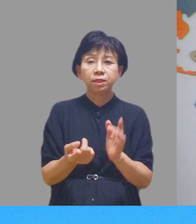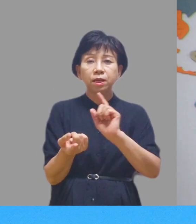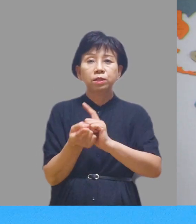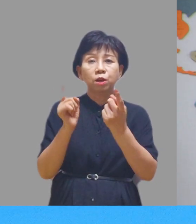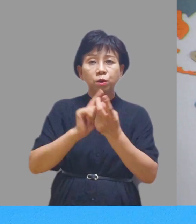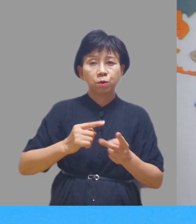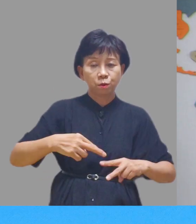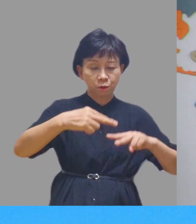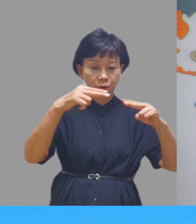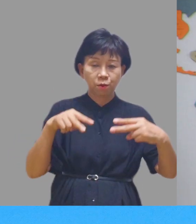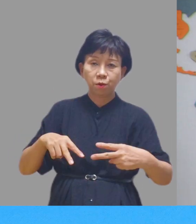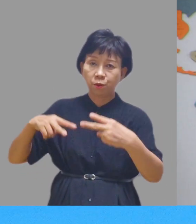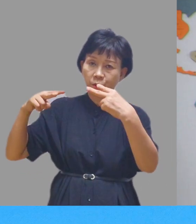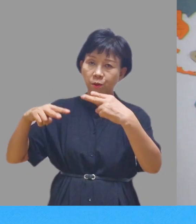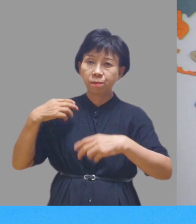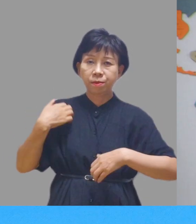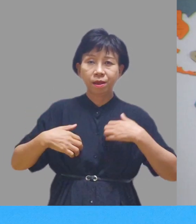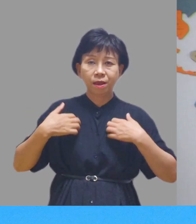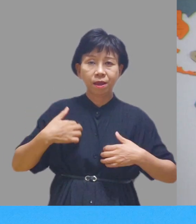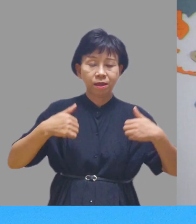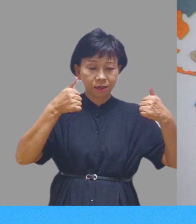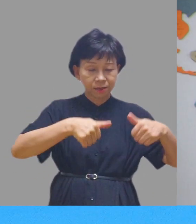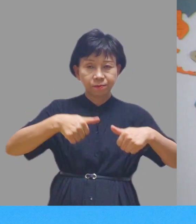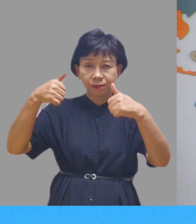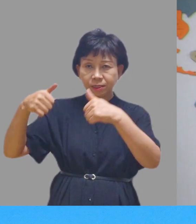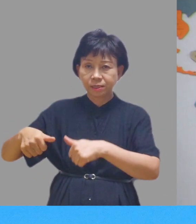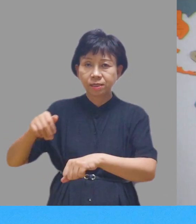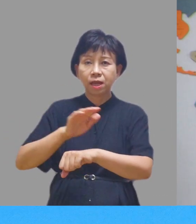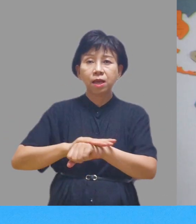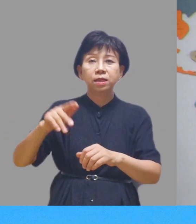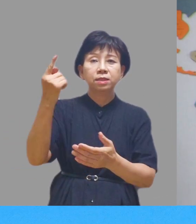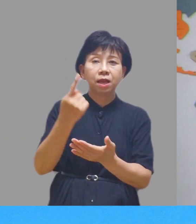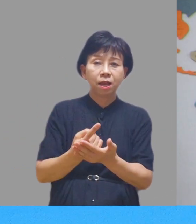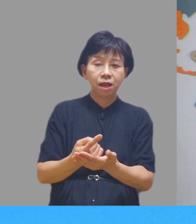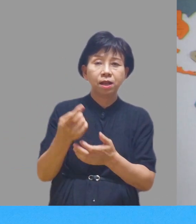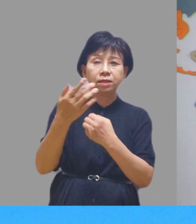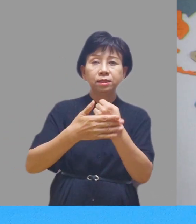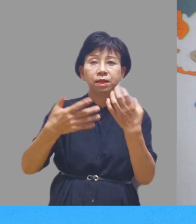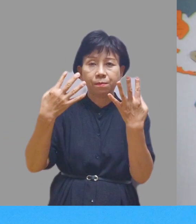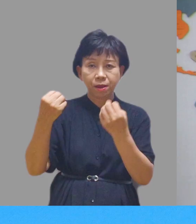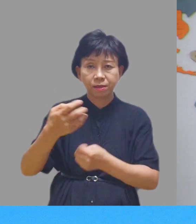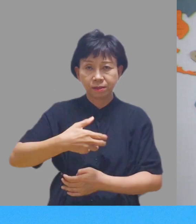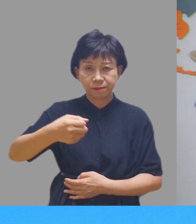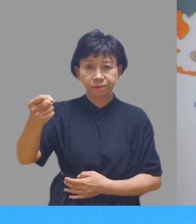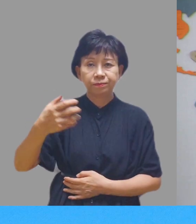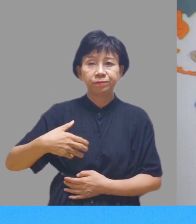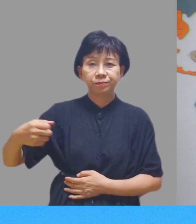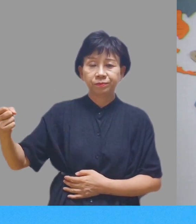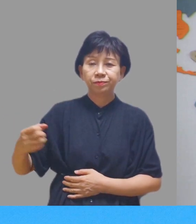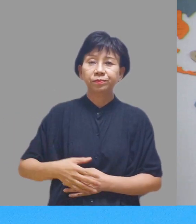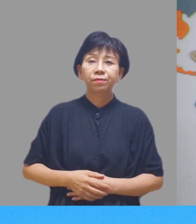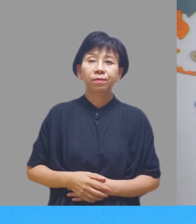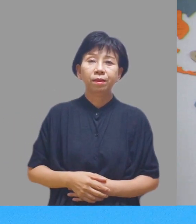분들 서로 보시고 우리 반갑게 우리 인사하겠습니다. 잘 오셨습니다. 은혜 많이 받으세요.